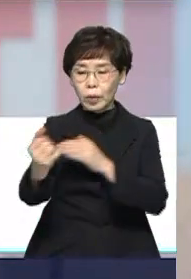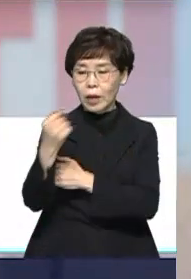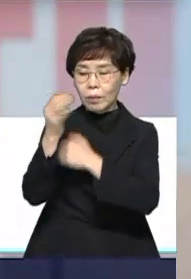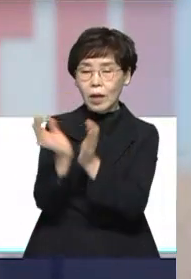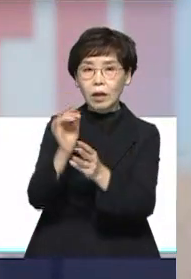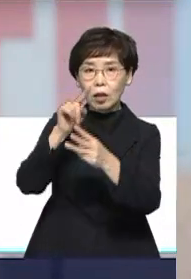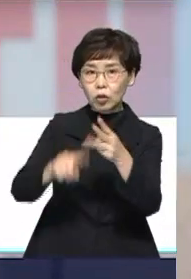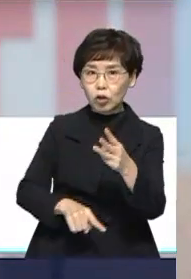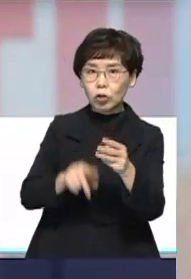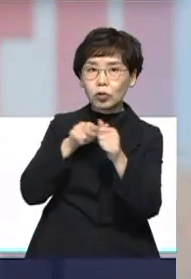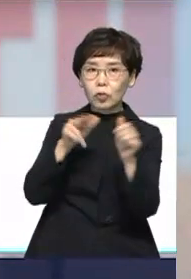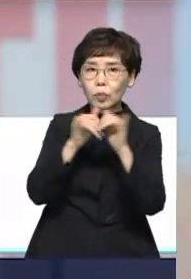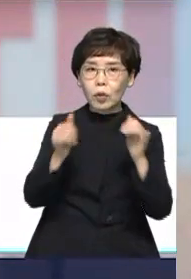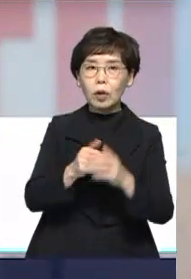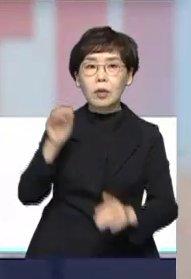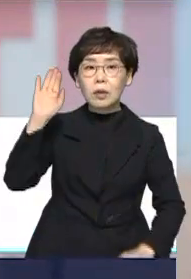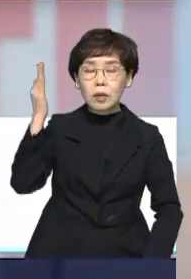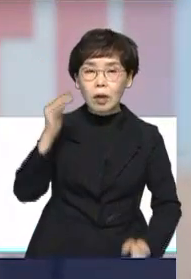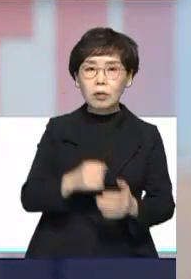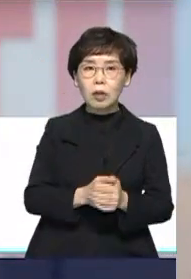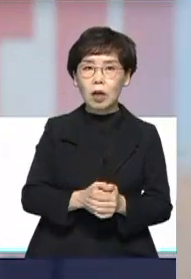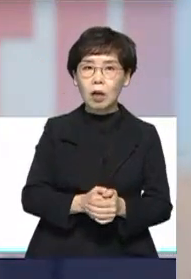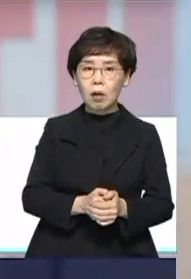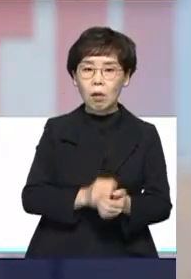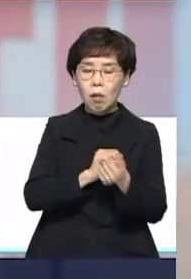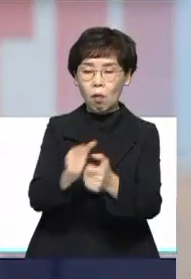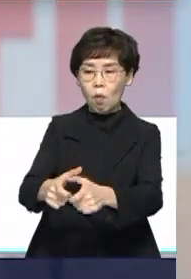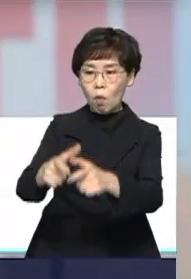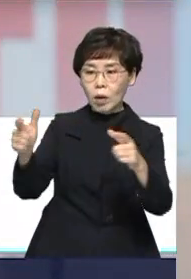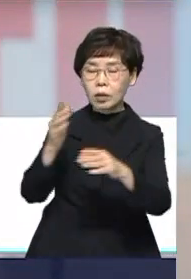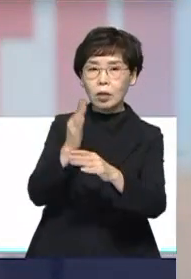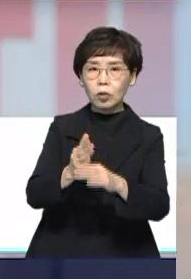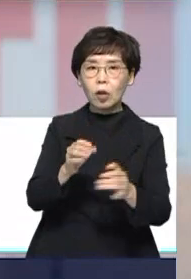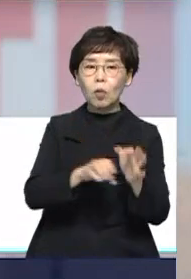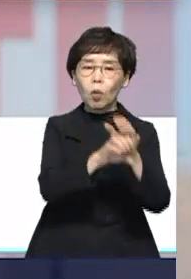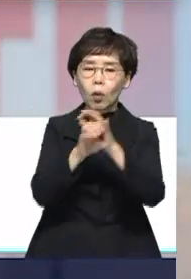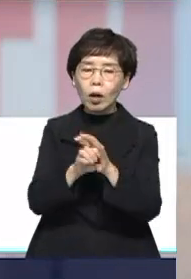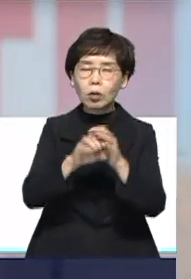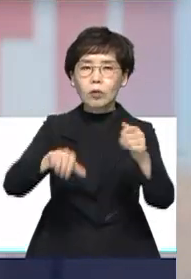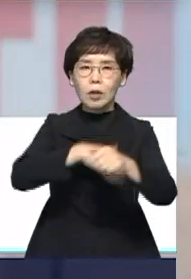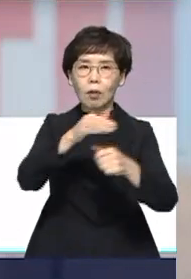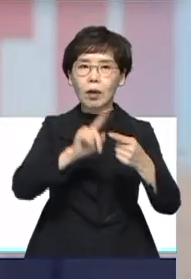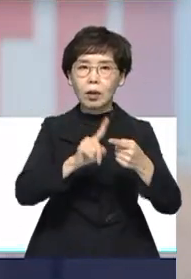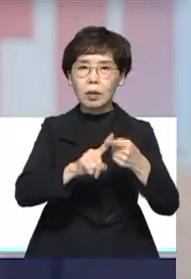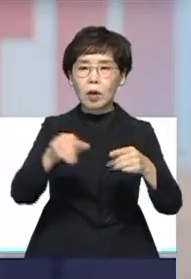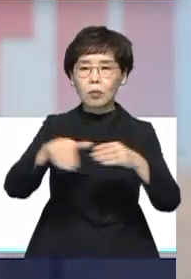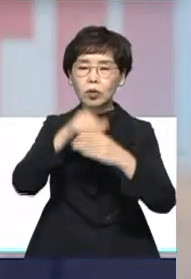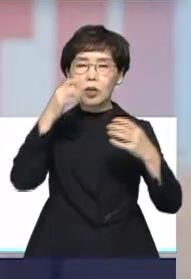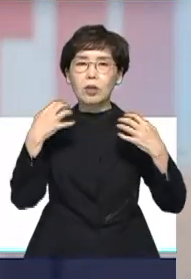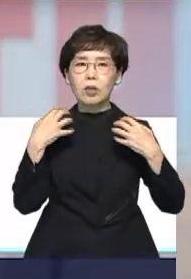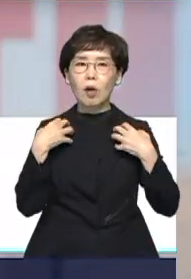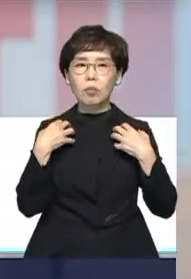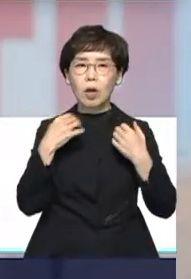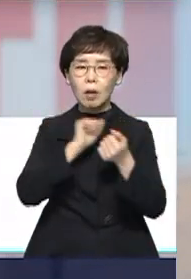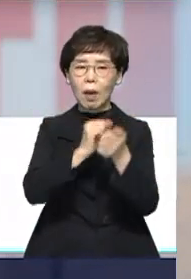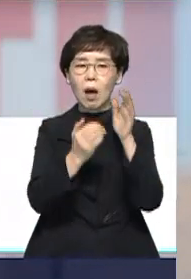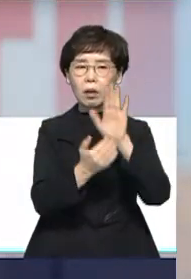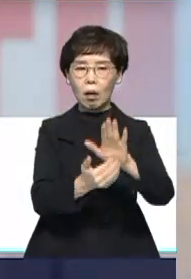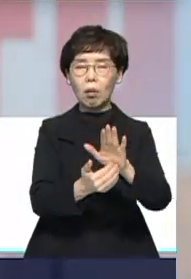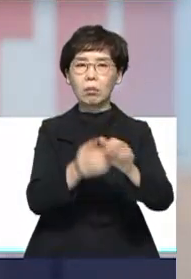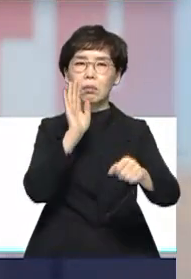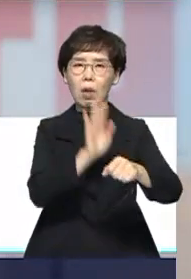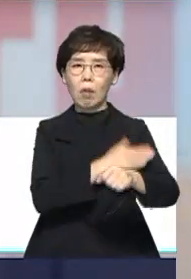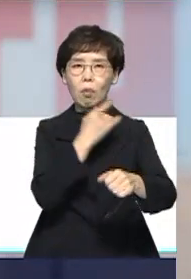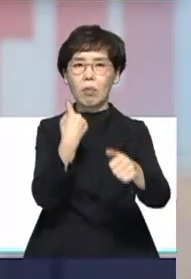국민의힘 윤석열 대선 후보는 최근 급격한 확산세를 보이고 있는 코로나19 상황을 두고 문재인 정부의 방역 정책을